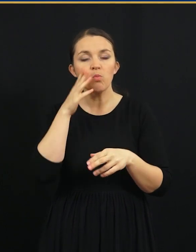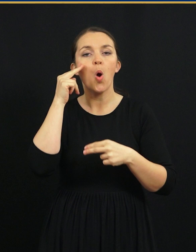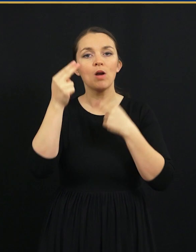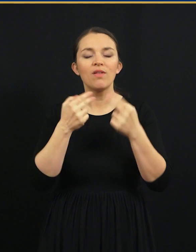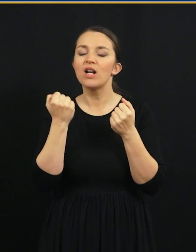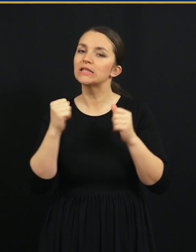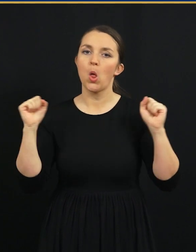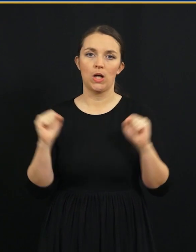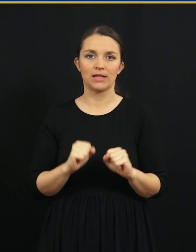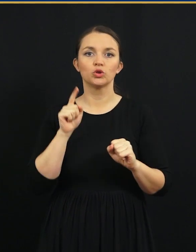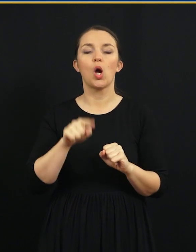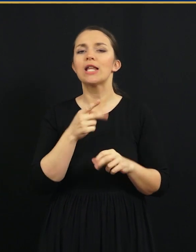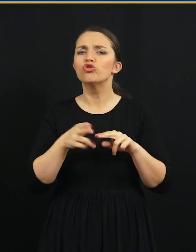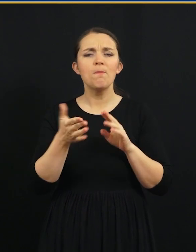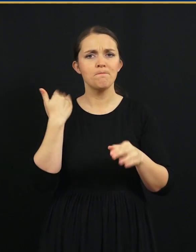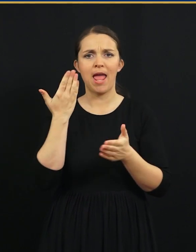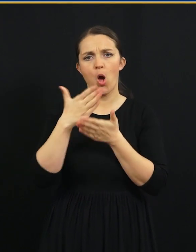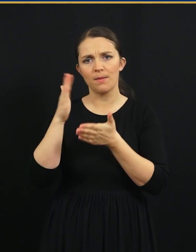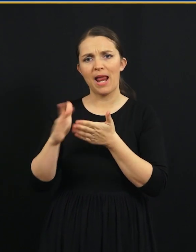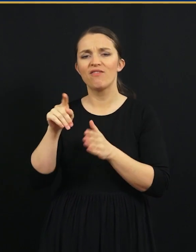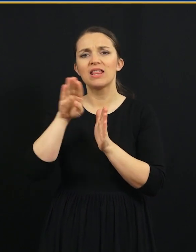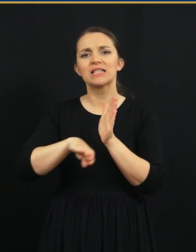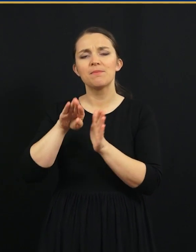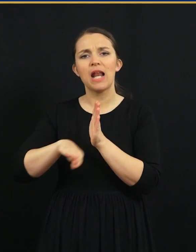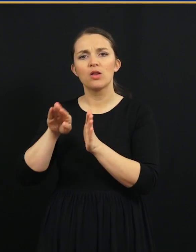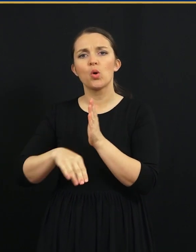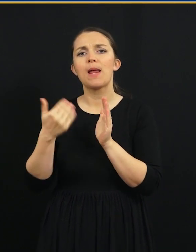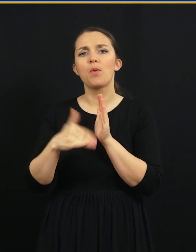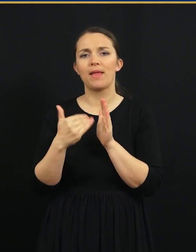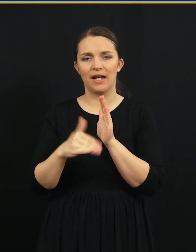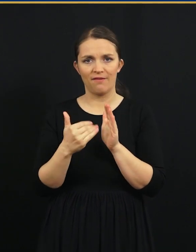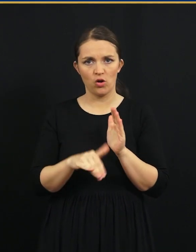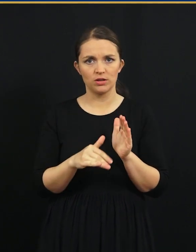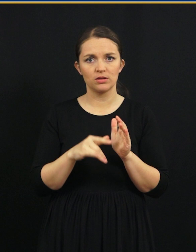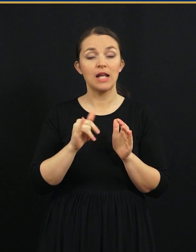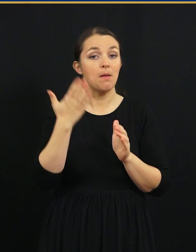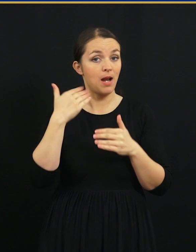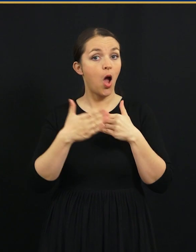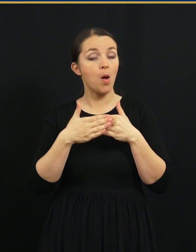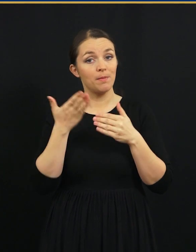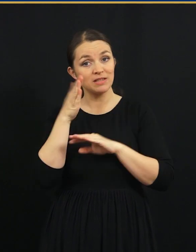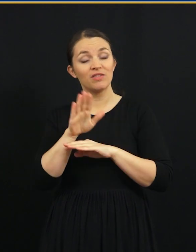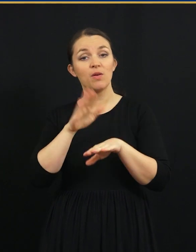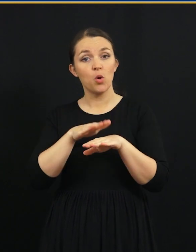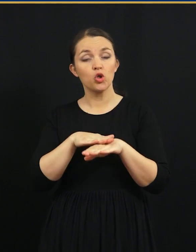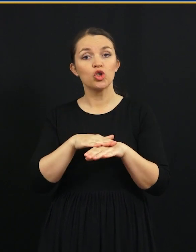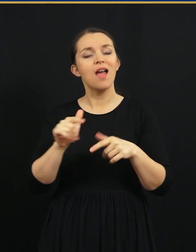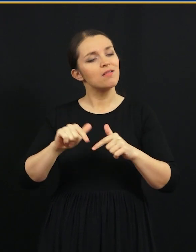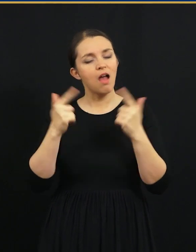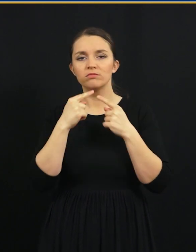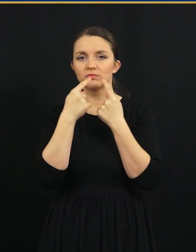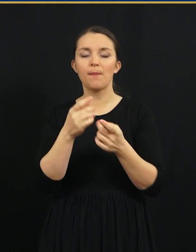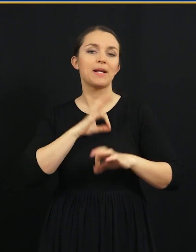pravic obravnavali zelo resno in čim prej odpravili diskriminatorne pomanjkljivosti, je bila ob predstavitvi